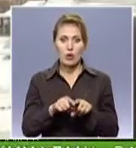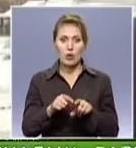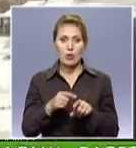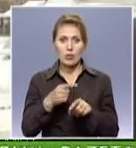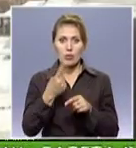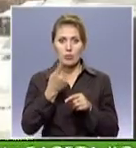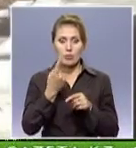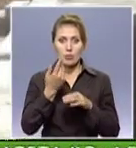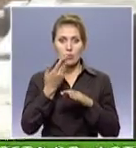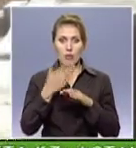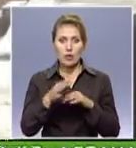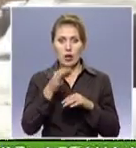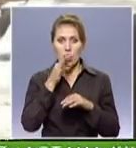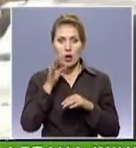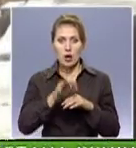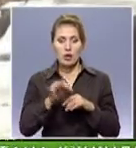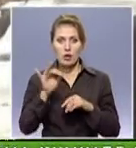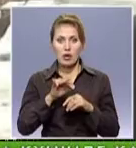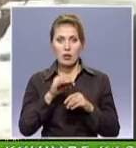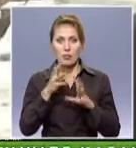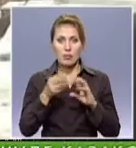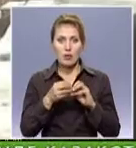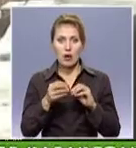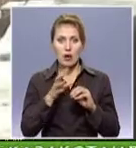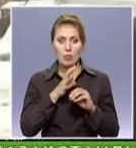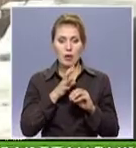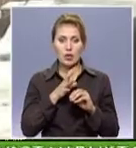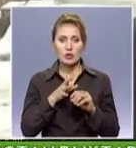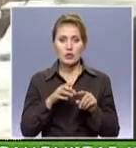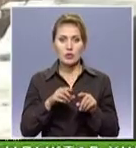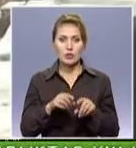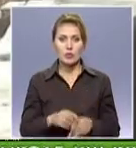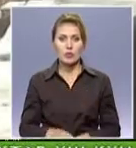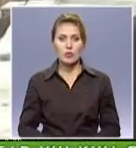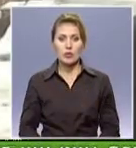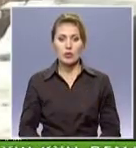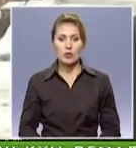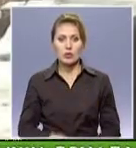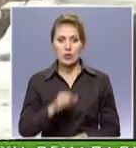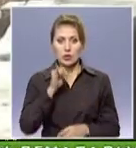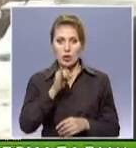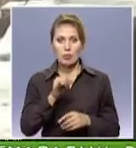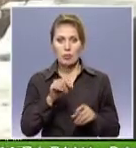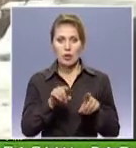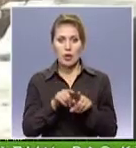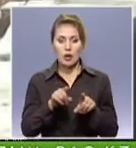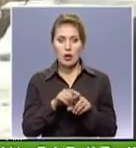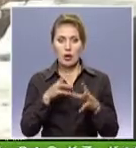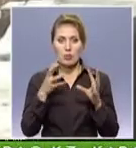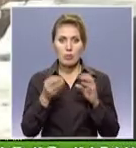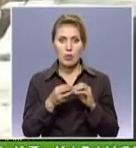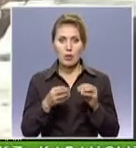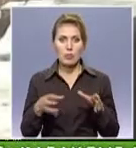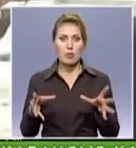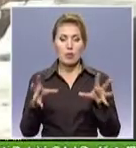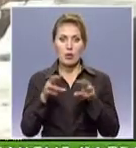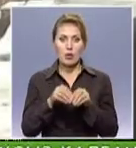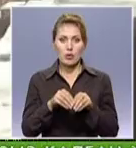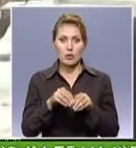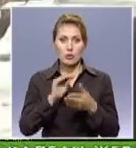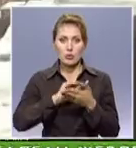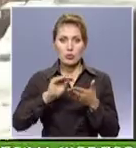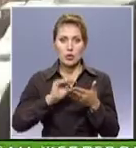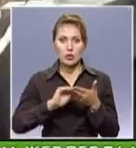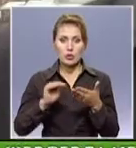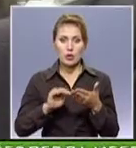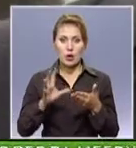бір бөліктен алсақ, мына статьяда ол бір статья былай жамандығы бұлай жоқ саған. Жаңыз мына бәрін біріктіріп, мына журналистке